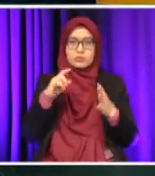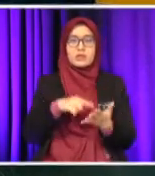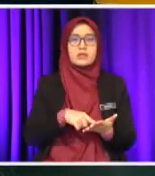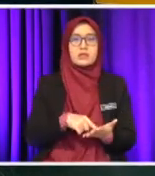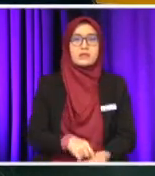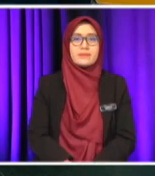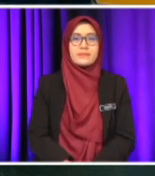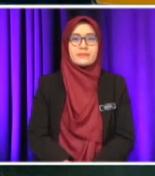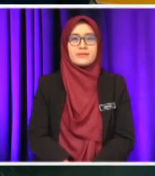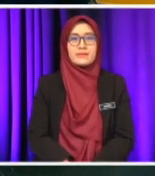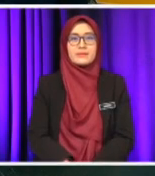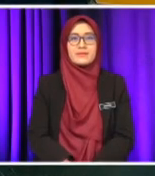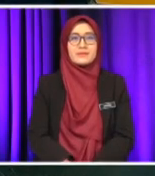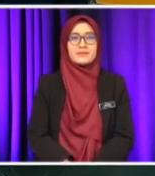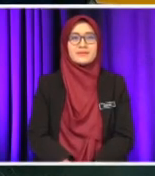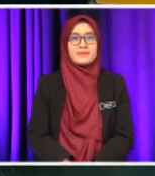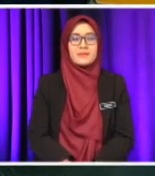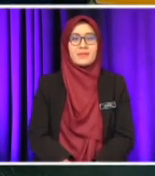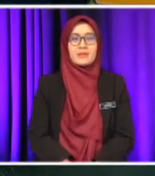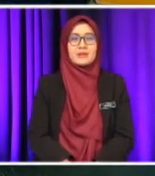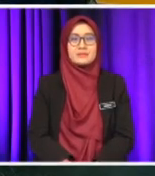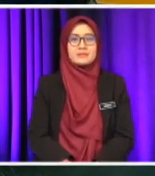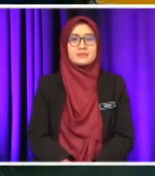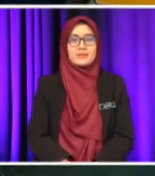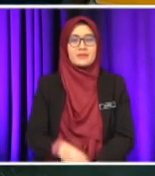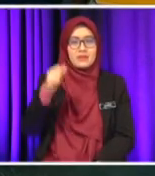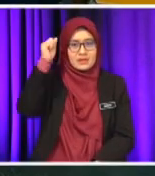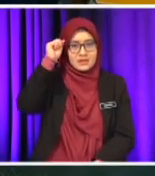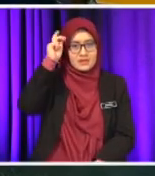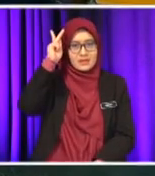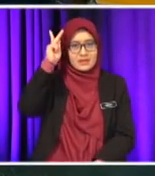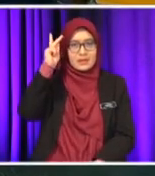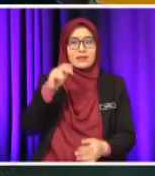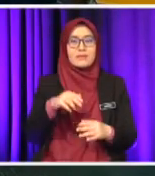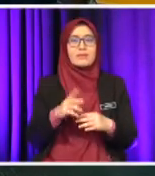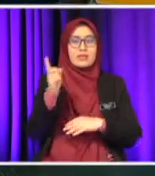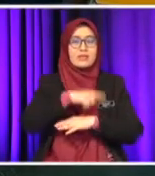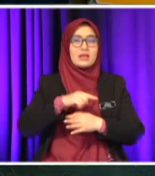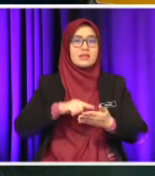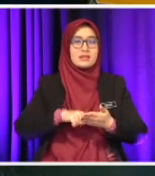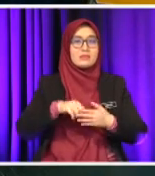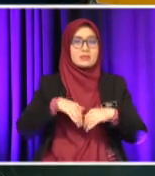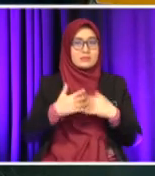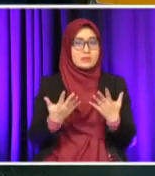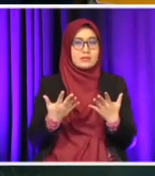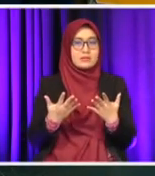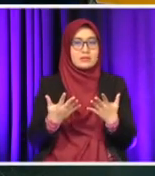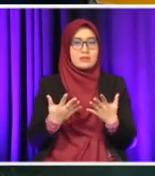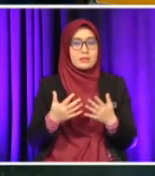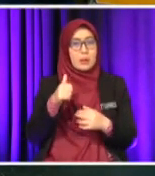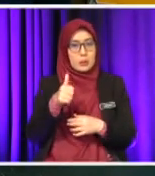saya punya penilaian keseluruhan macam Saya cukup Cemerlang oke eee daripada